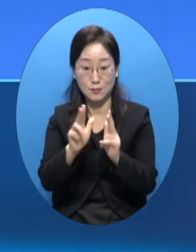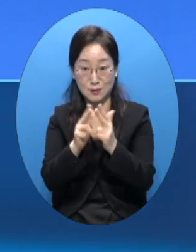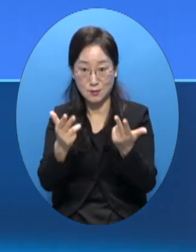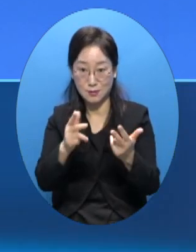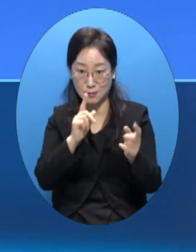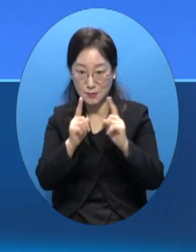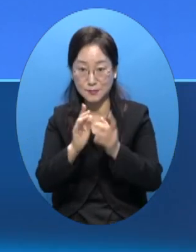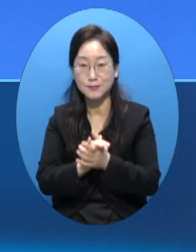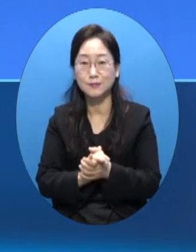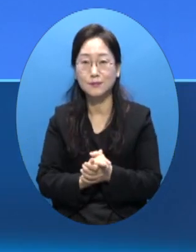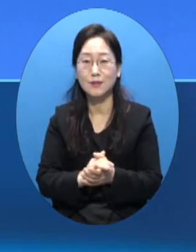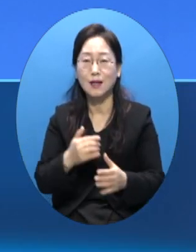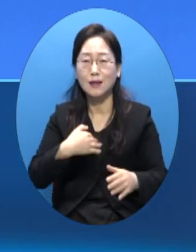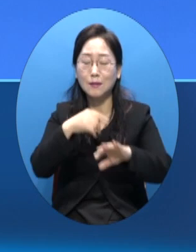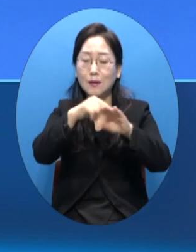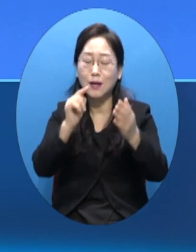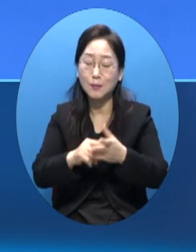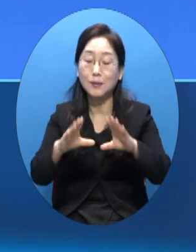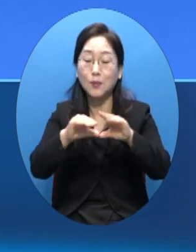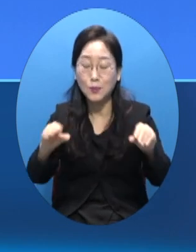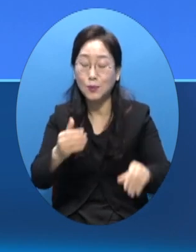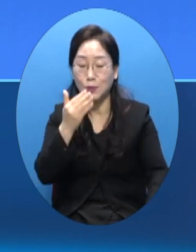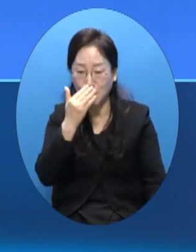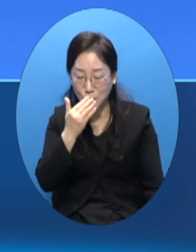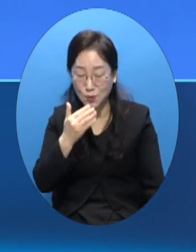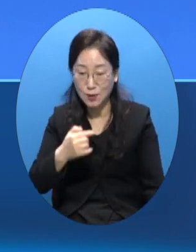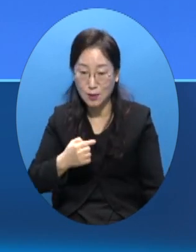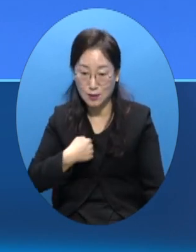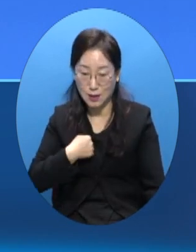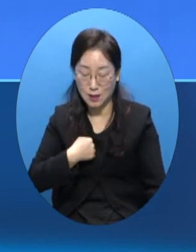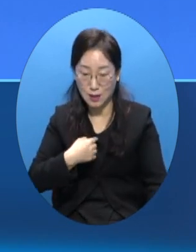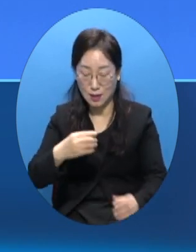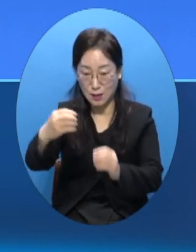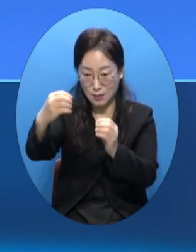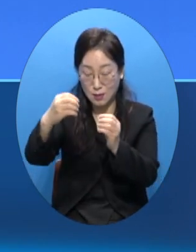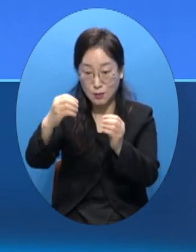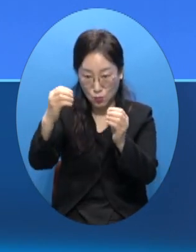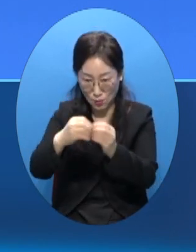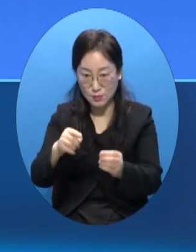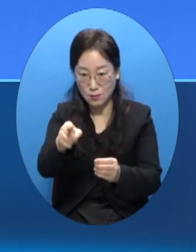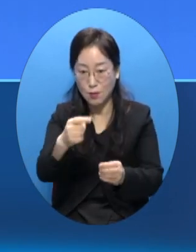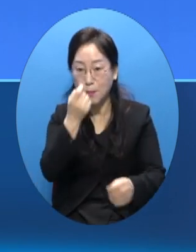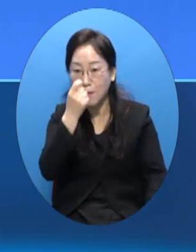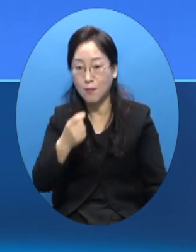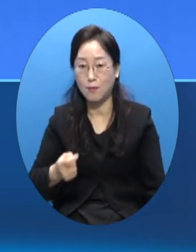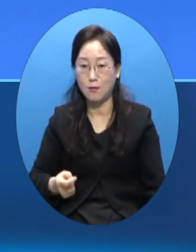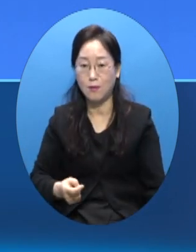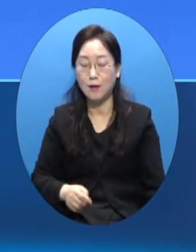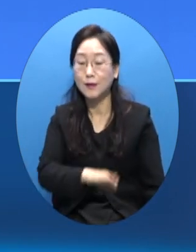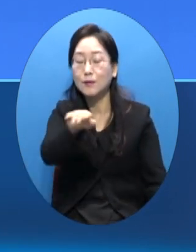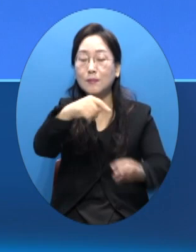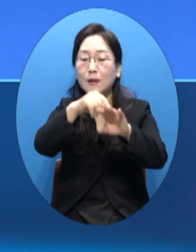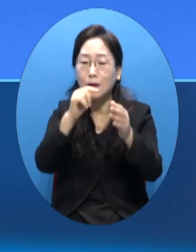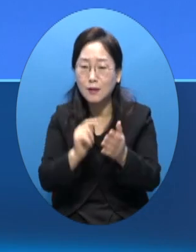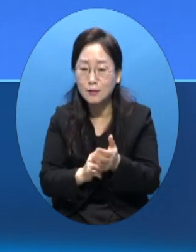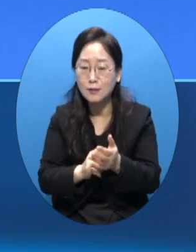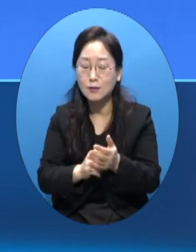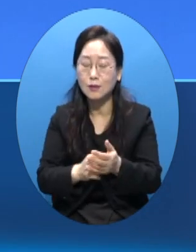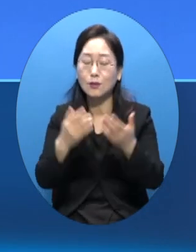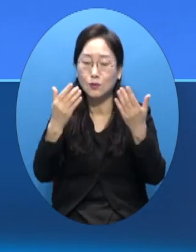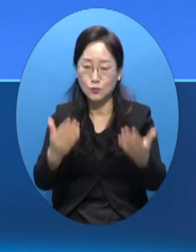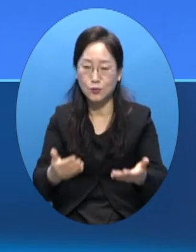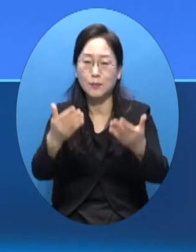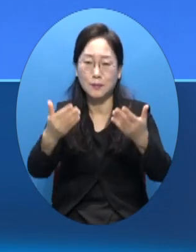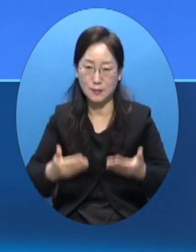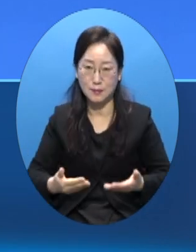말씀하셨습니다 나는 마음이 온하고 하니 나의 멍에를 메고 내게 배우라 그리하면 너의 마음이 쉼을 얻으리니